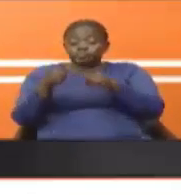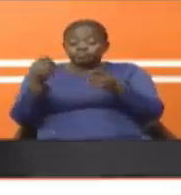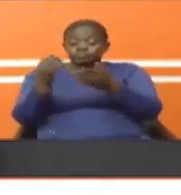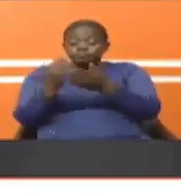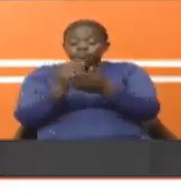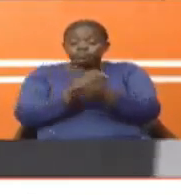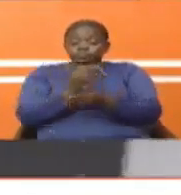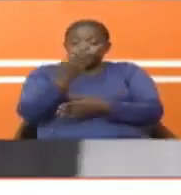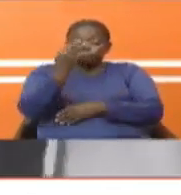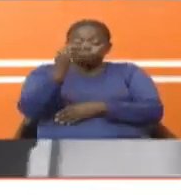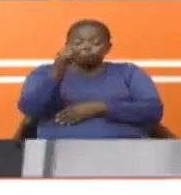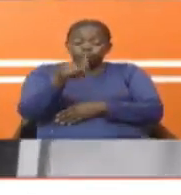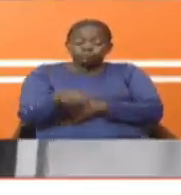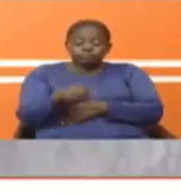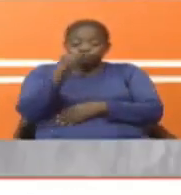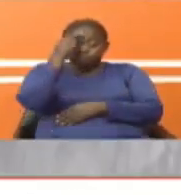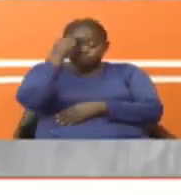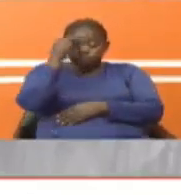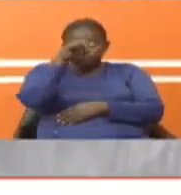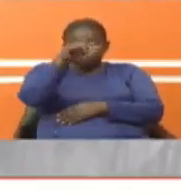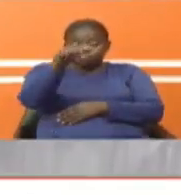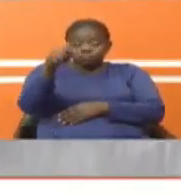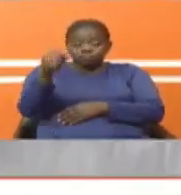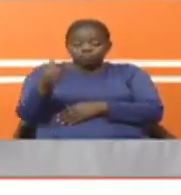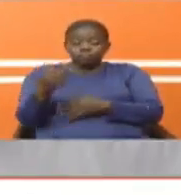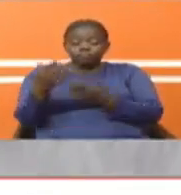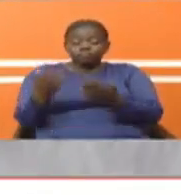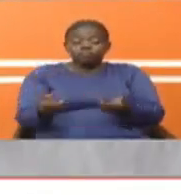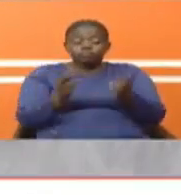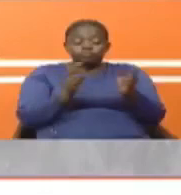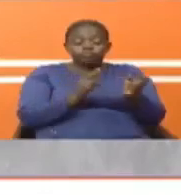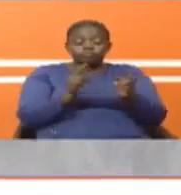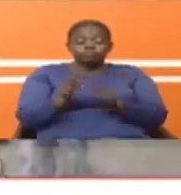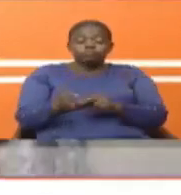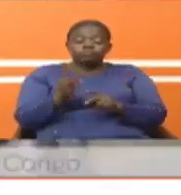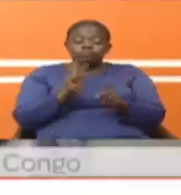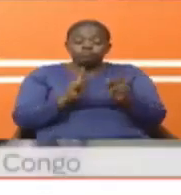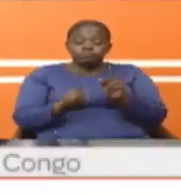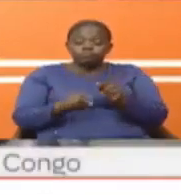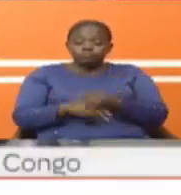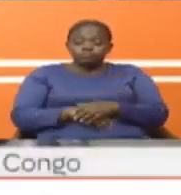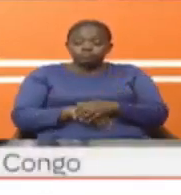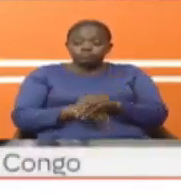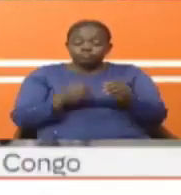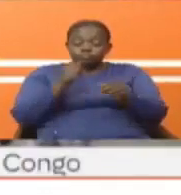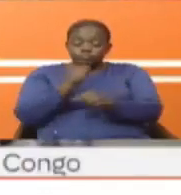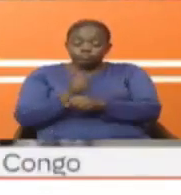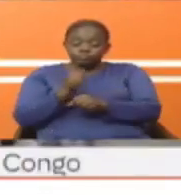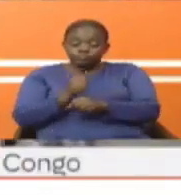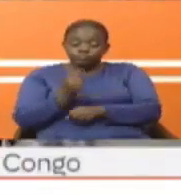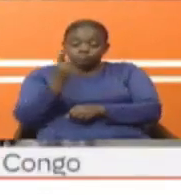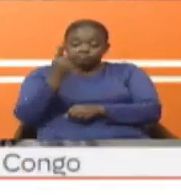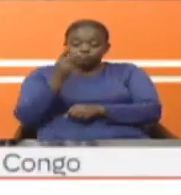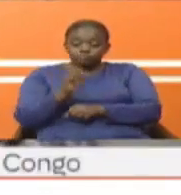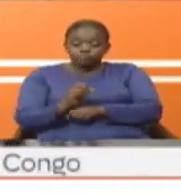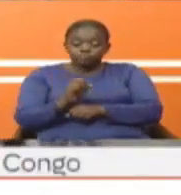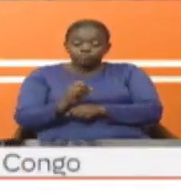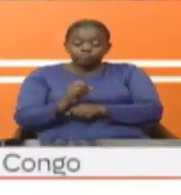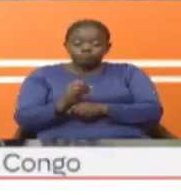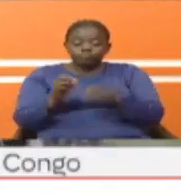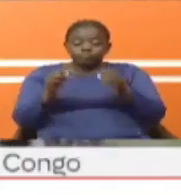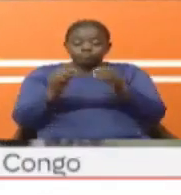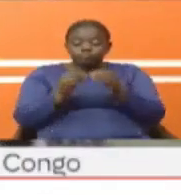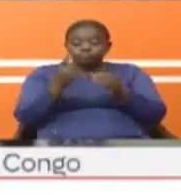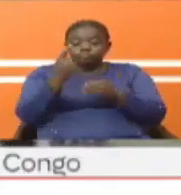kabayizi asatu musanvu olwa basigadde bali bantu babulijjo. Abawala bali abiri abalenzi kumi na